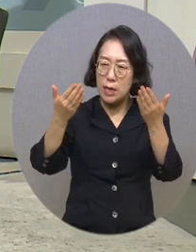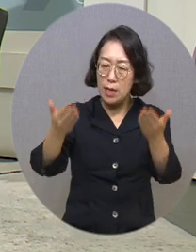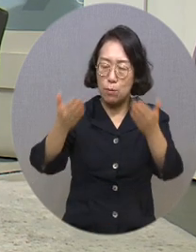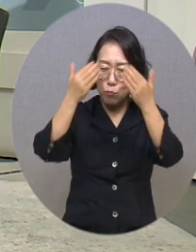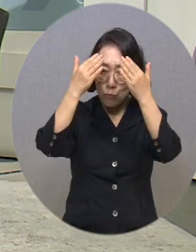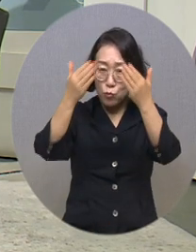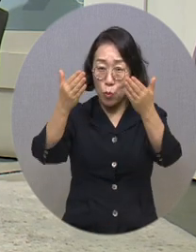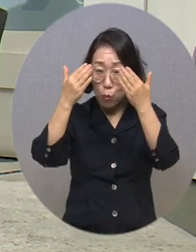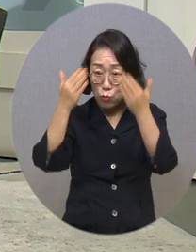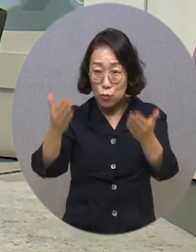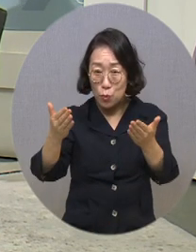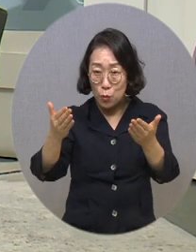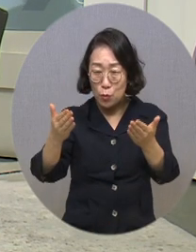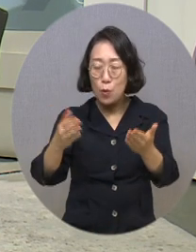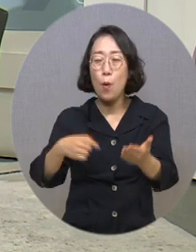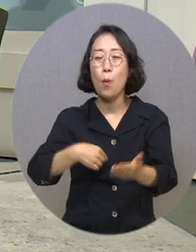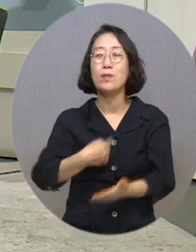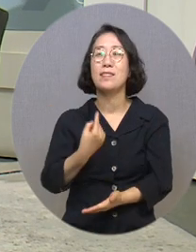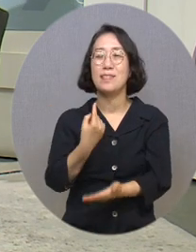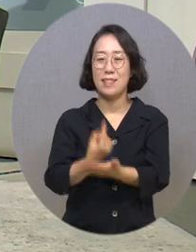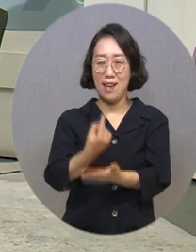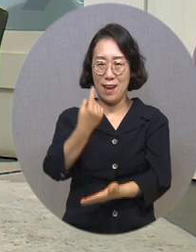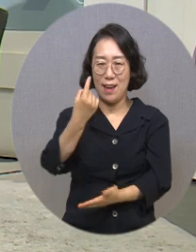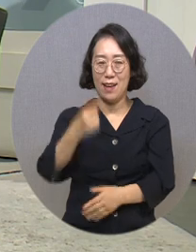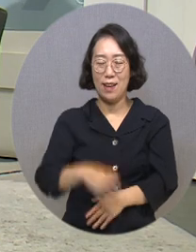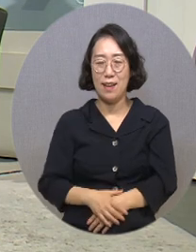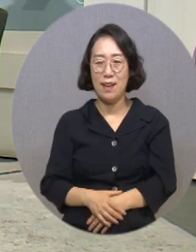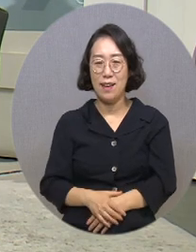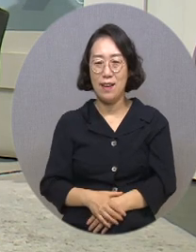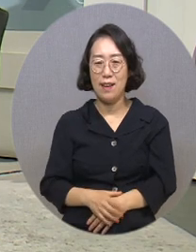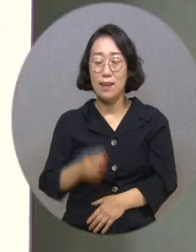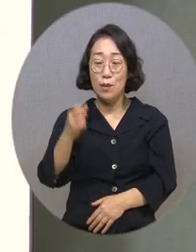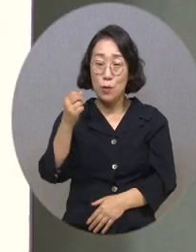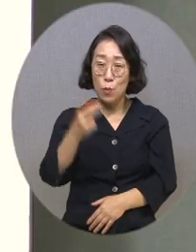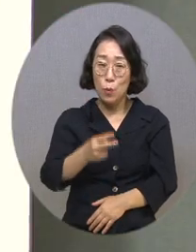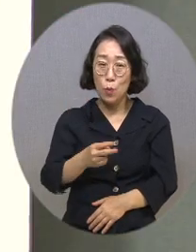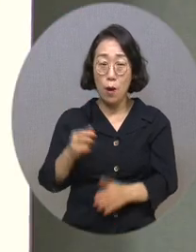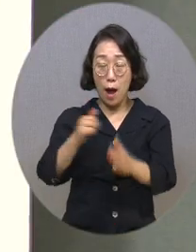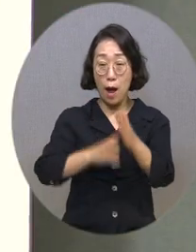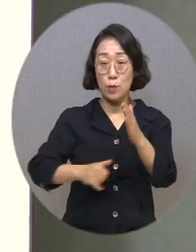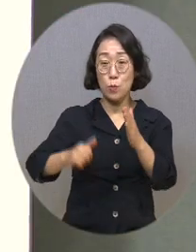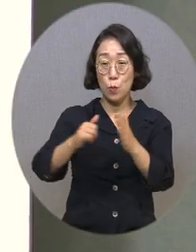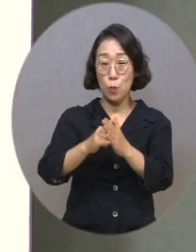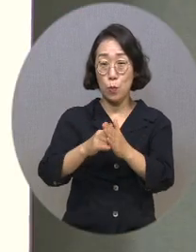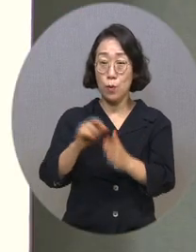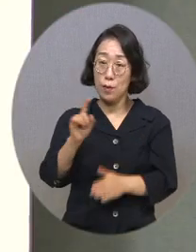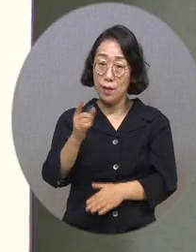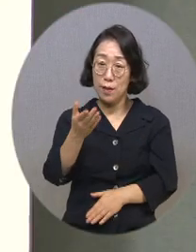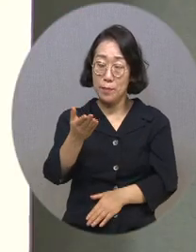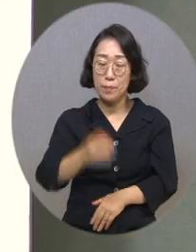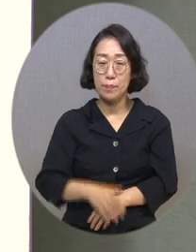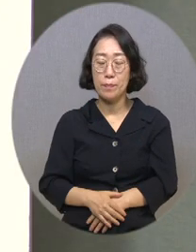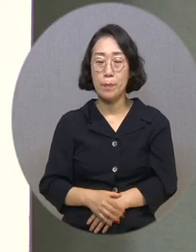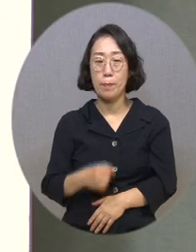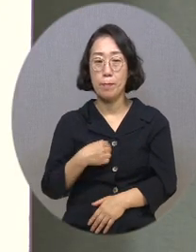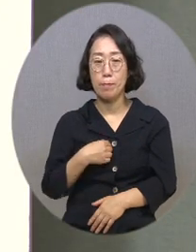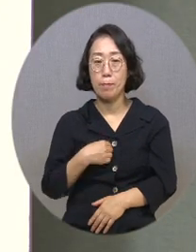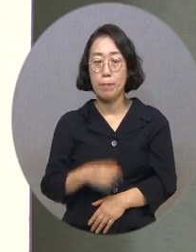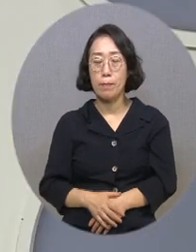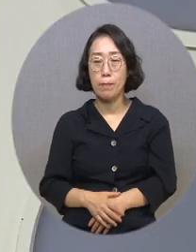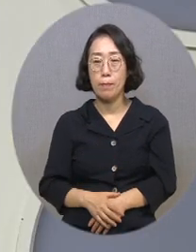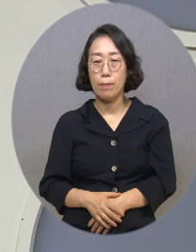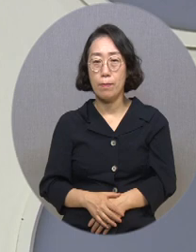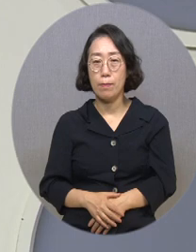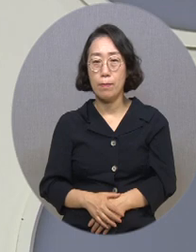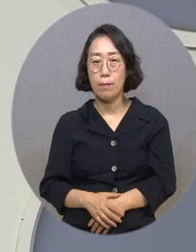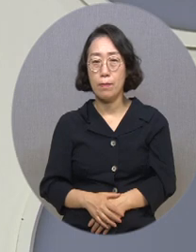제가 처음이죠. 그렇죠. 무료 봉사니까. 그리고 가족 관계는 어떻게 되세요? 제가 이제 뭐야